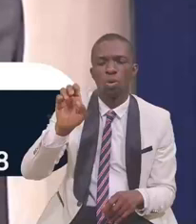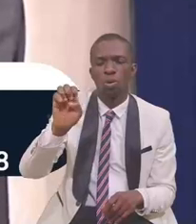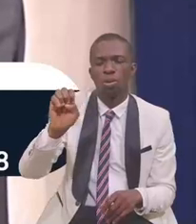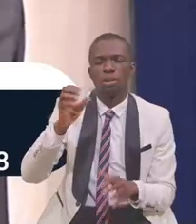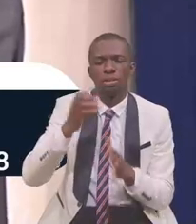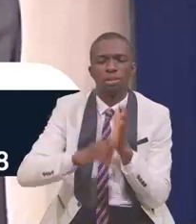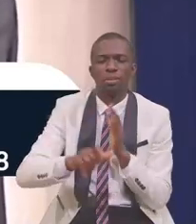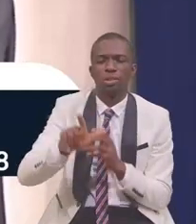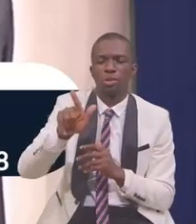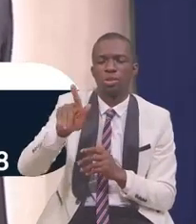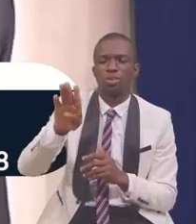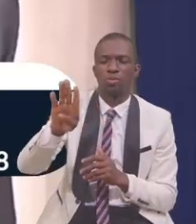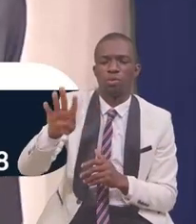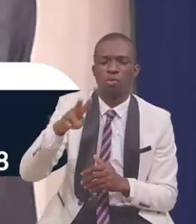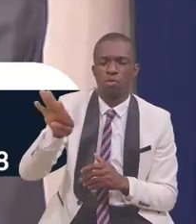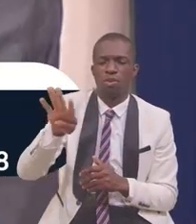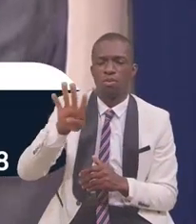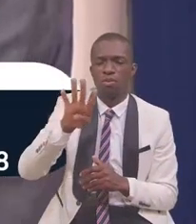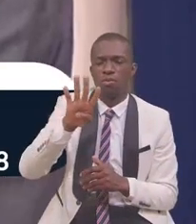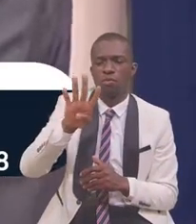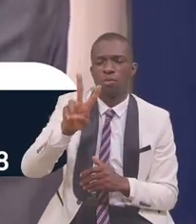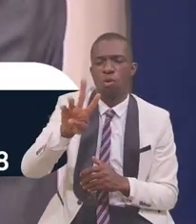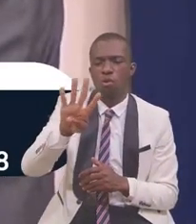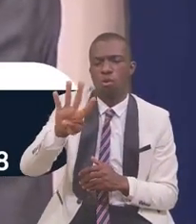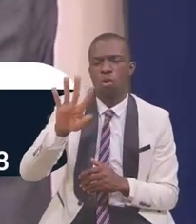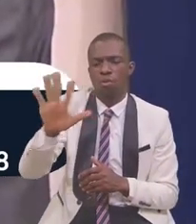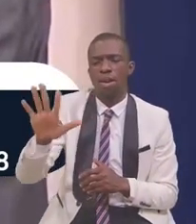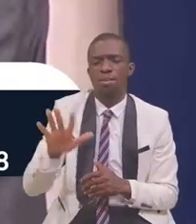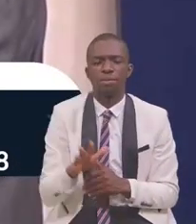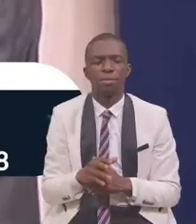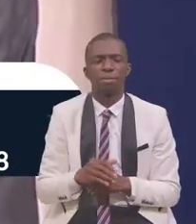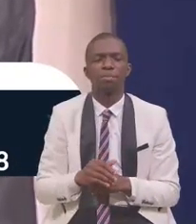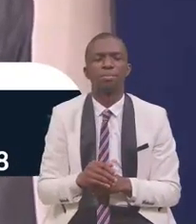Luc 24, 45.